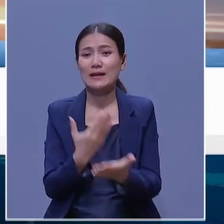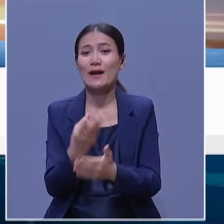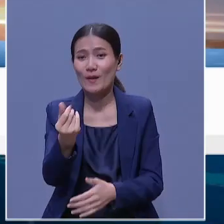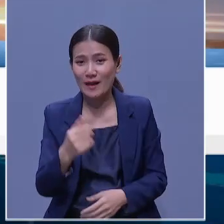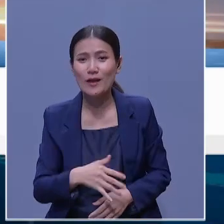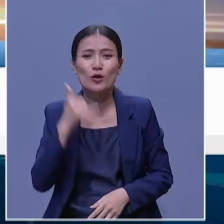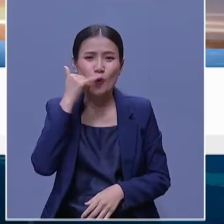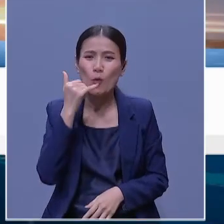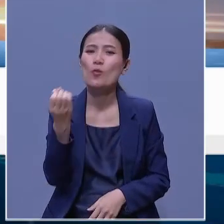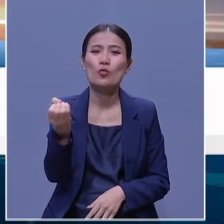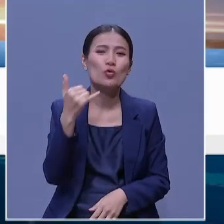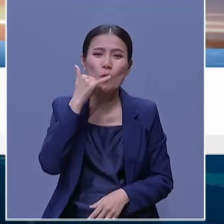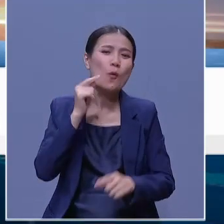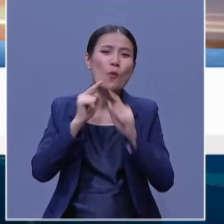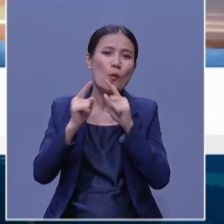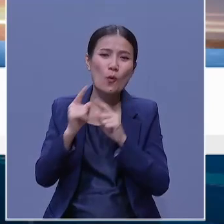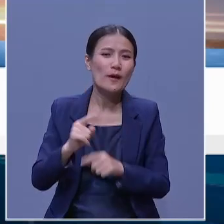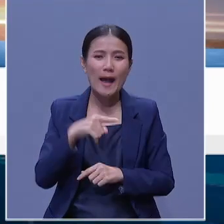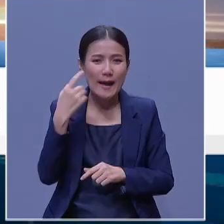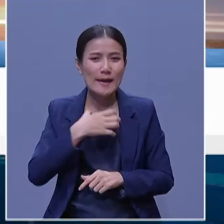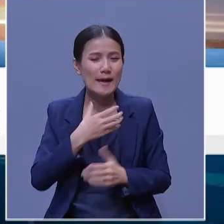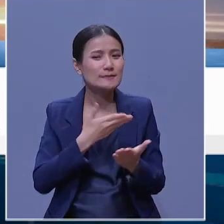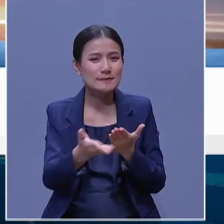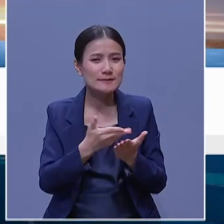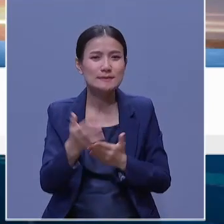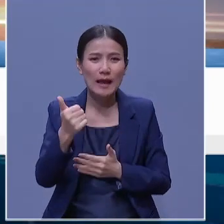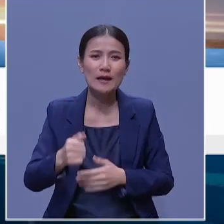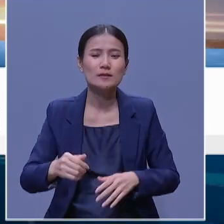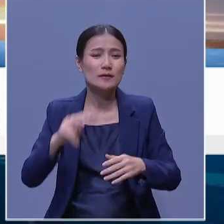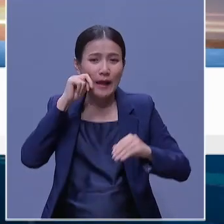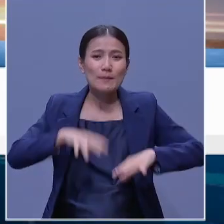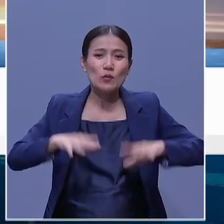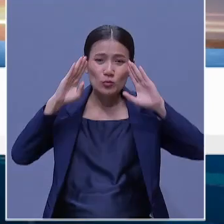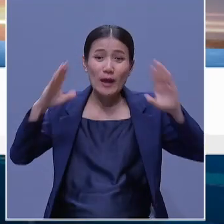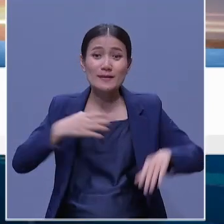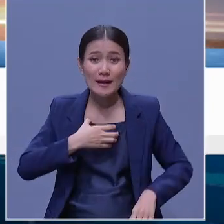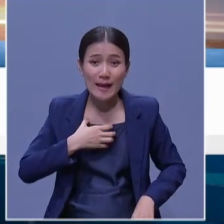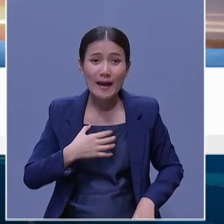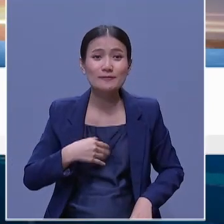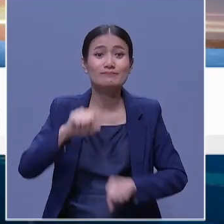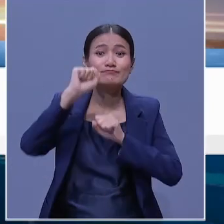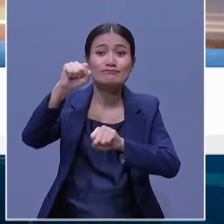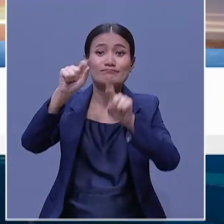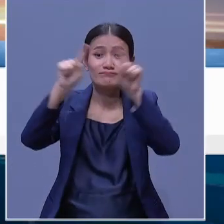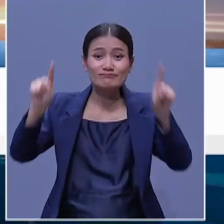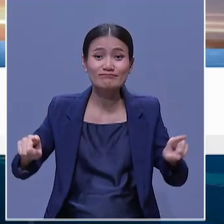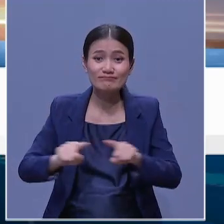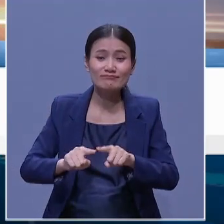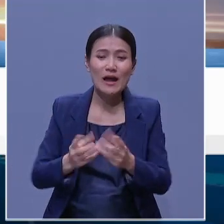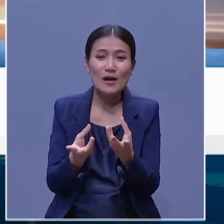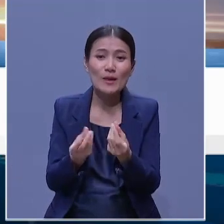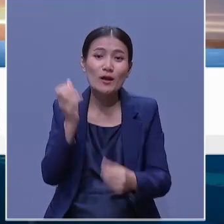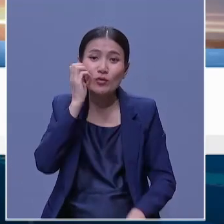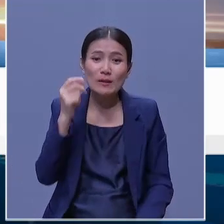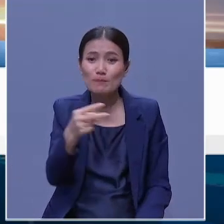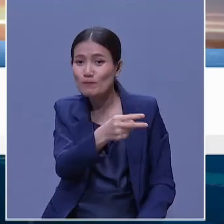มผัสความอัศจรรย์ความแปลกใหม่ประสบการณ์การเจอน้ำท่วมเนี่ยโทรมาได้ตามเบอร์ที่แปะอยู่เลยติดประกาศขายบ้านเอ